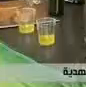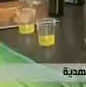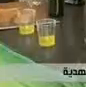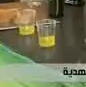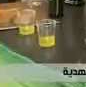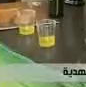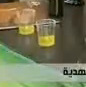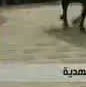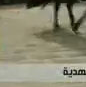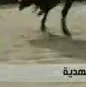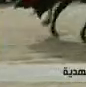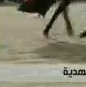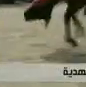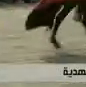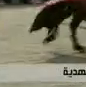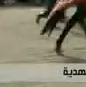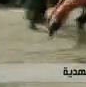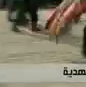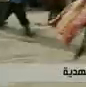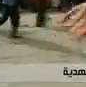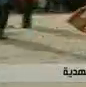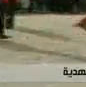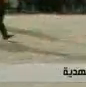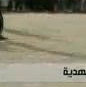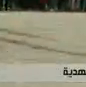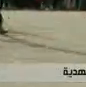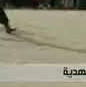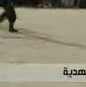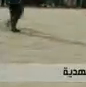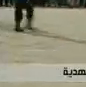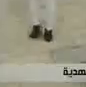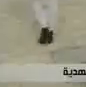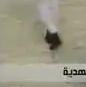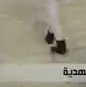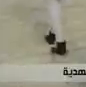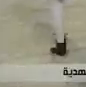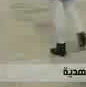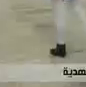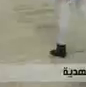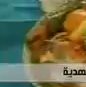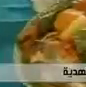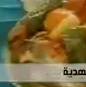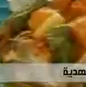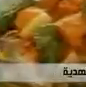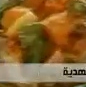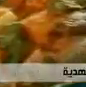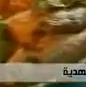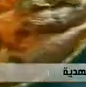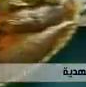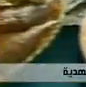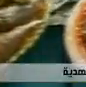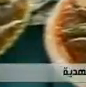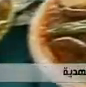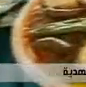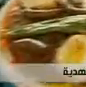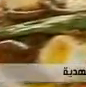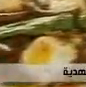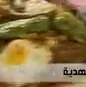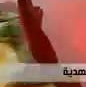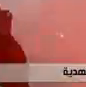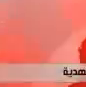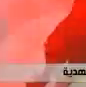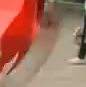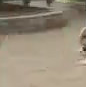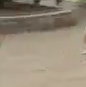أهمية زيت الزيتون الغذائية والصحية والاقتصادية محور تظاهرة احتضنتها مدينة المهدية.